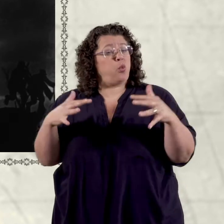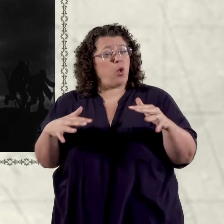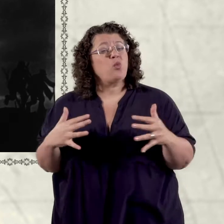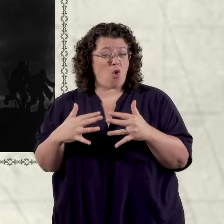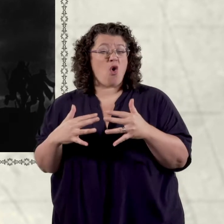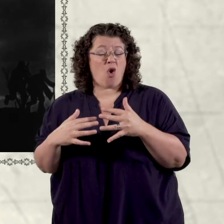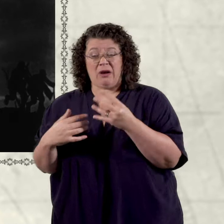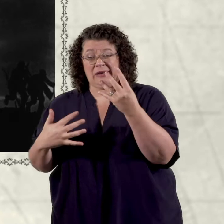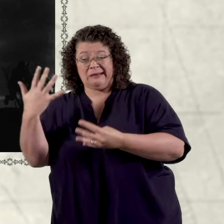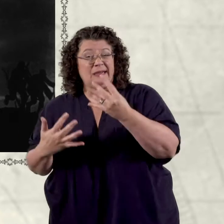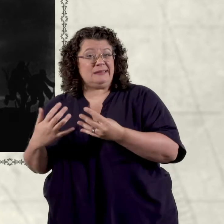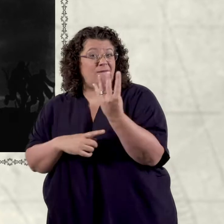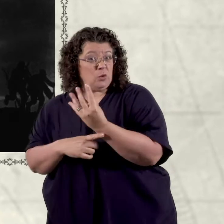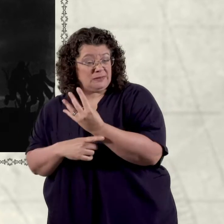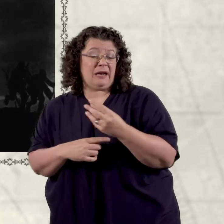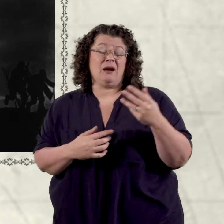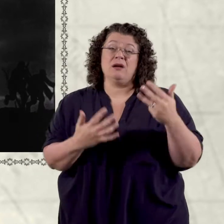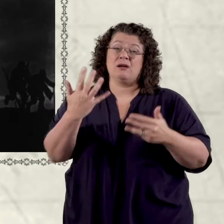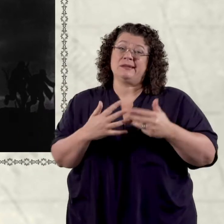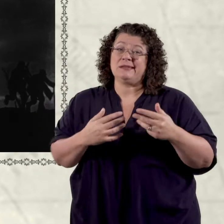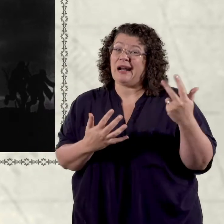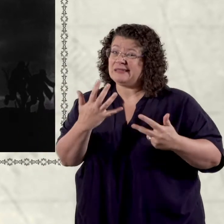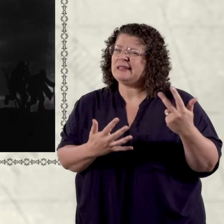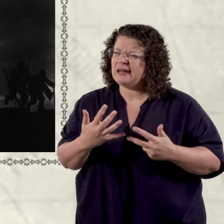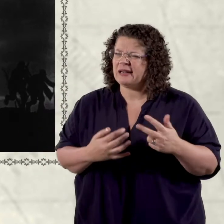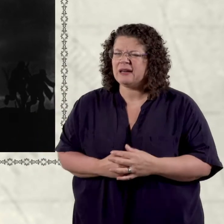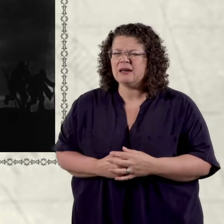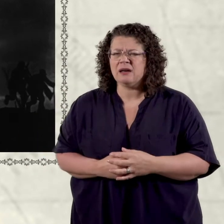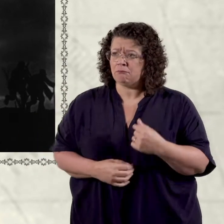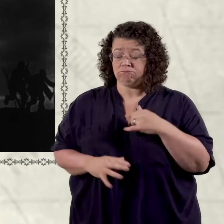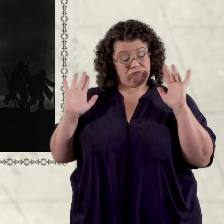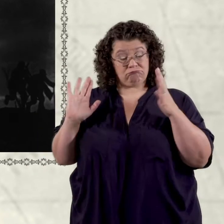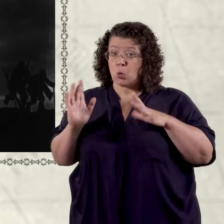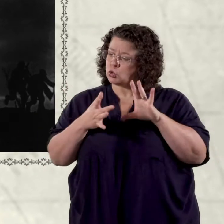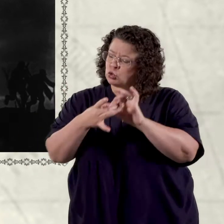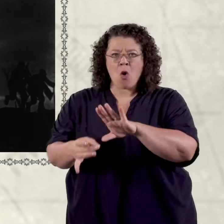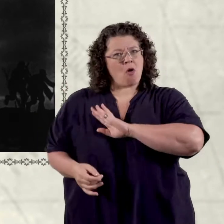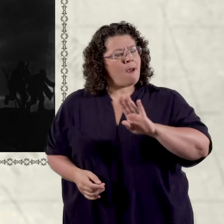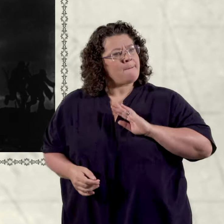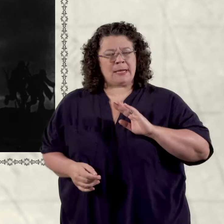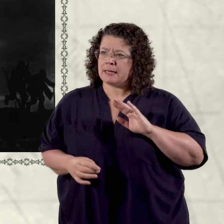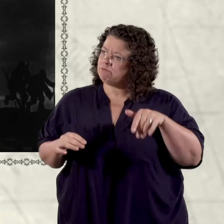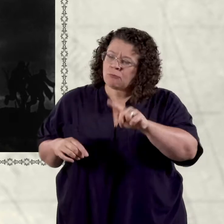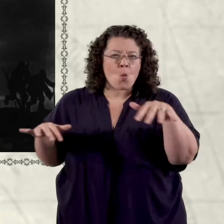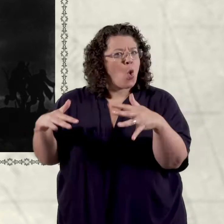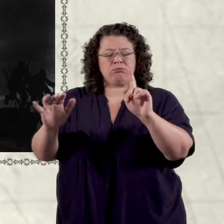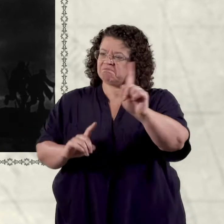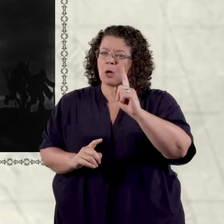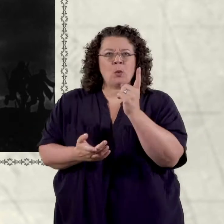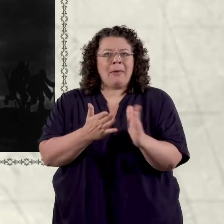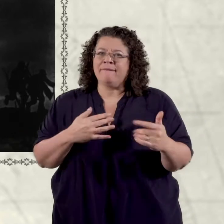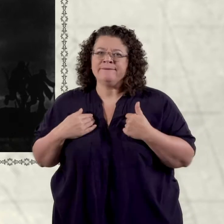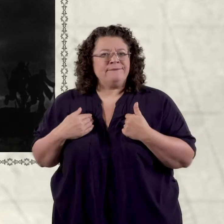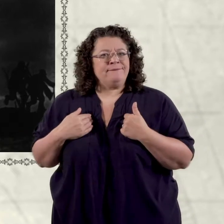ryfel. Do'n i ddim yn cytuno efo'r rhyfel. Do'n i'm yn credu yn y rhyfel o gwbl. Mi o'n i yn heddwchwr. Rhywun sy'n